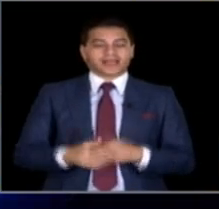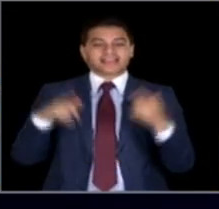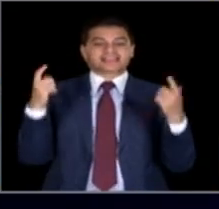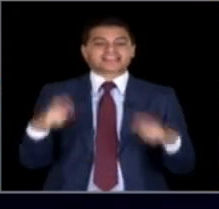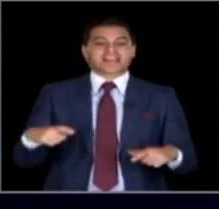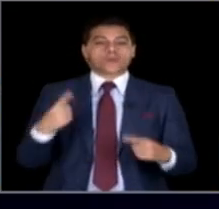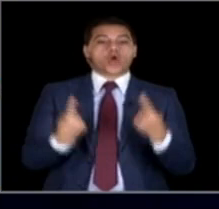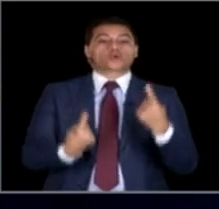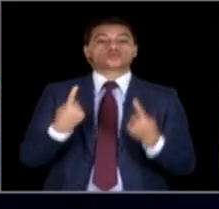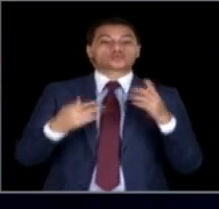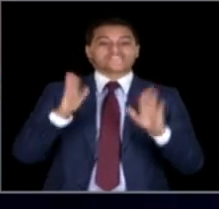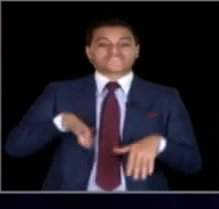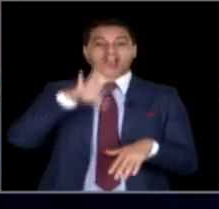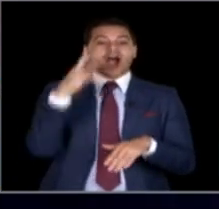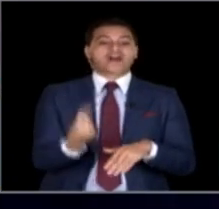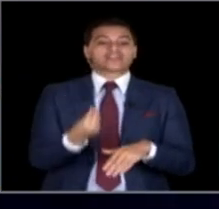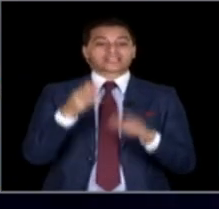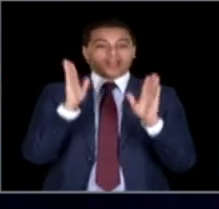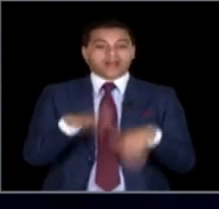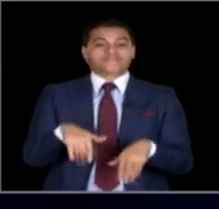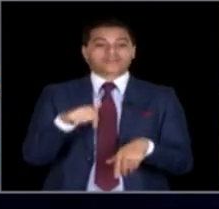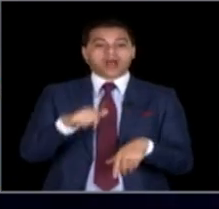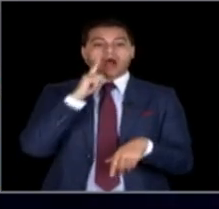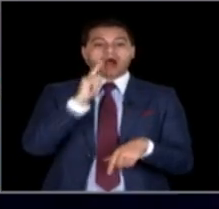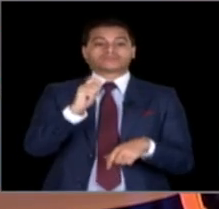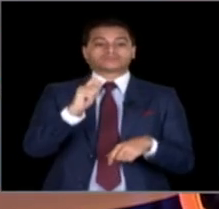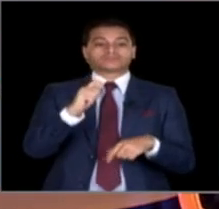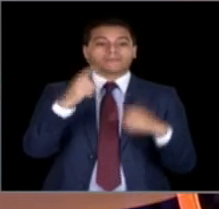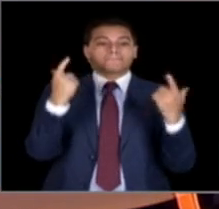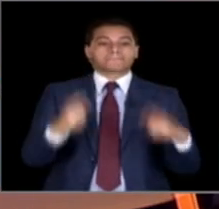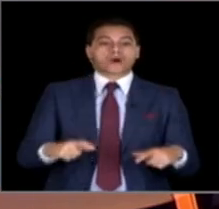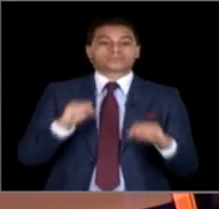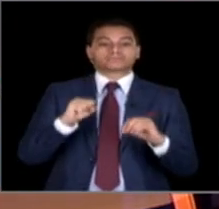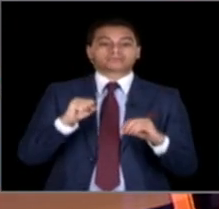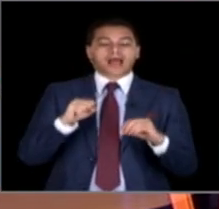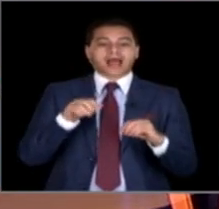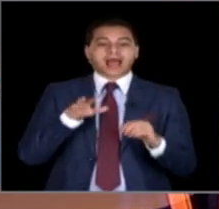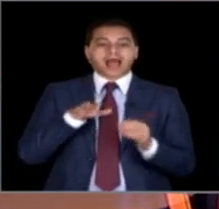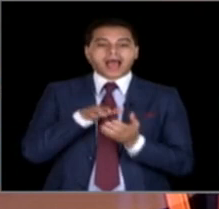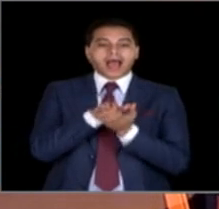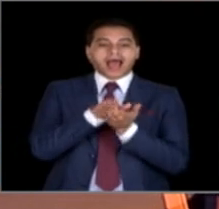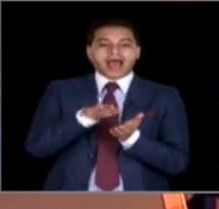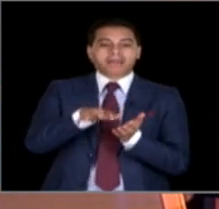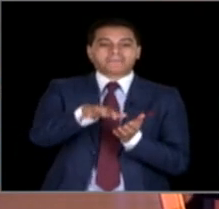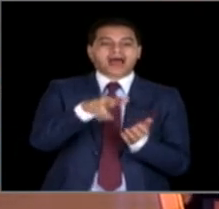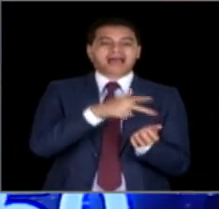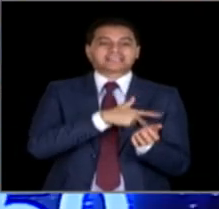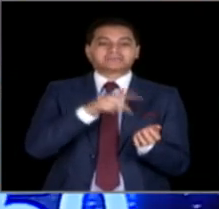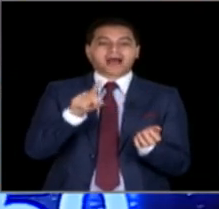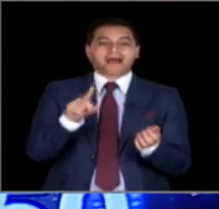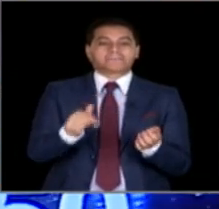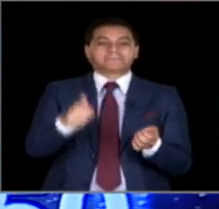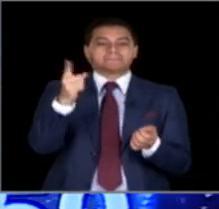دولة جزرية في إفريقيا هي الموطن الأصلي لحرباء بارسن، فما